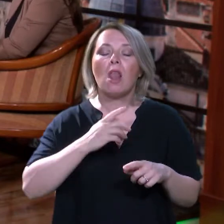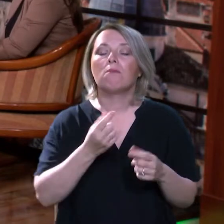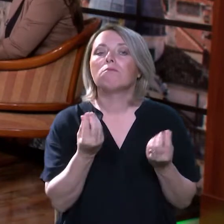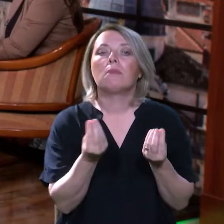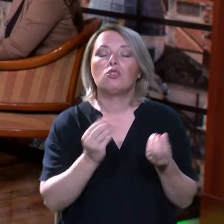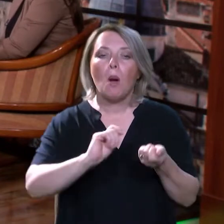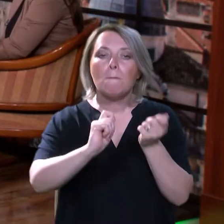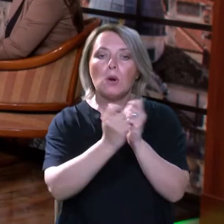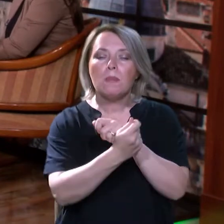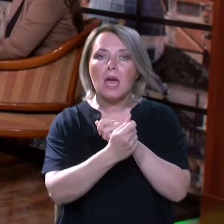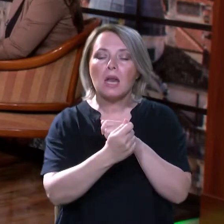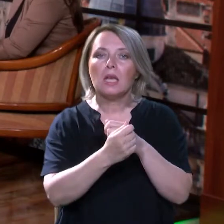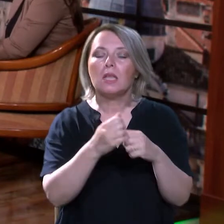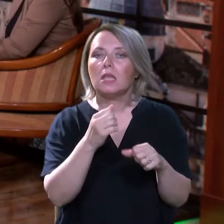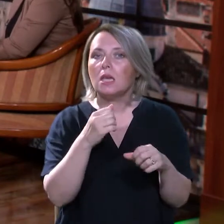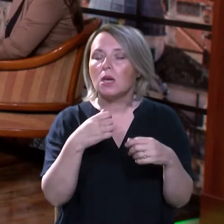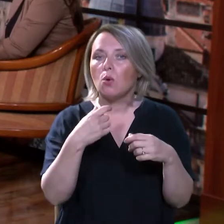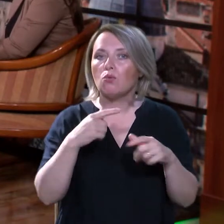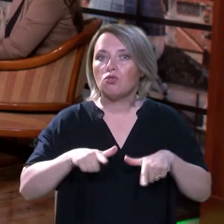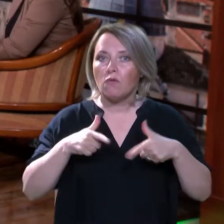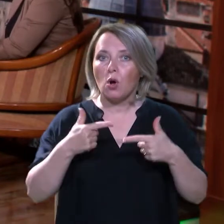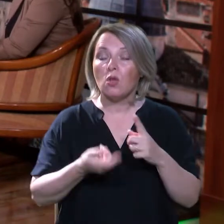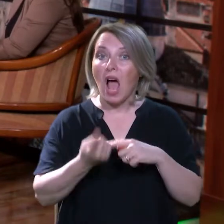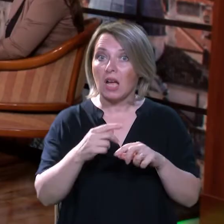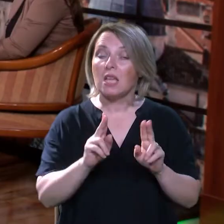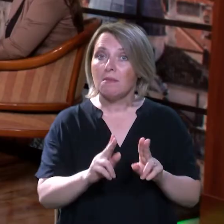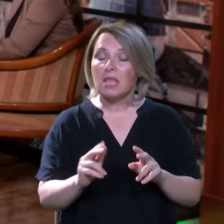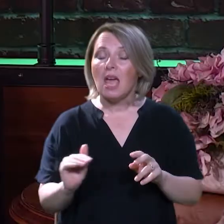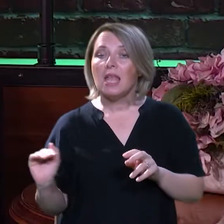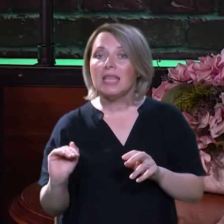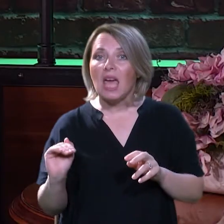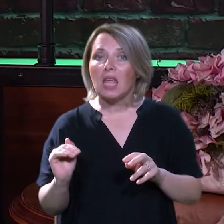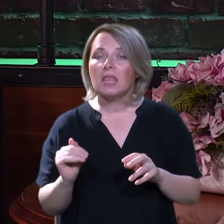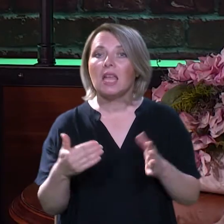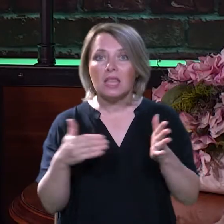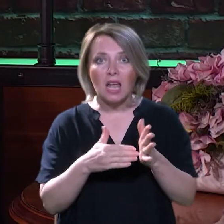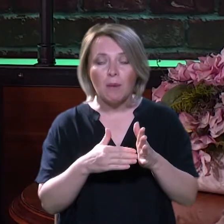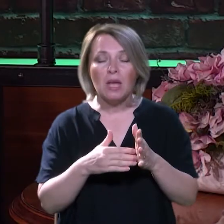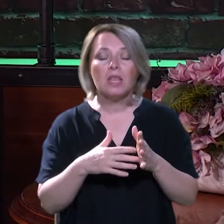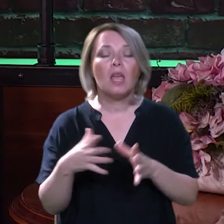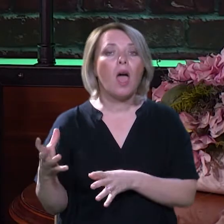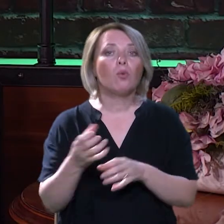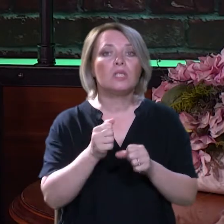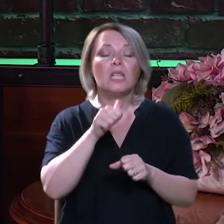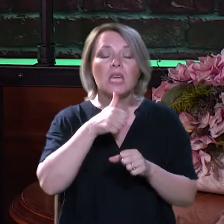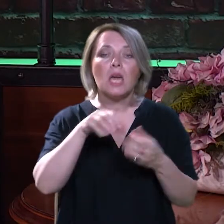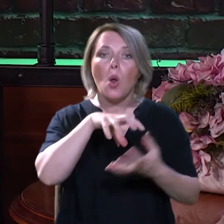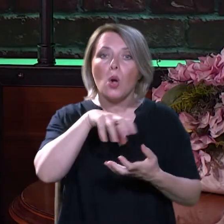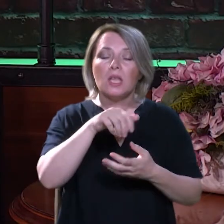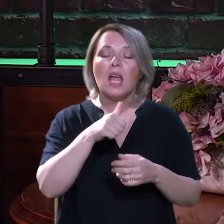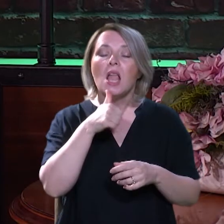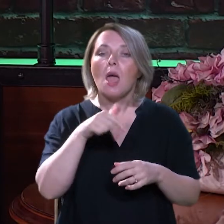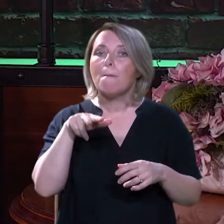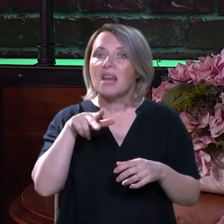želi, ne znam, pojačati svoje kapacitete ili nešto, a kad imate dijete, onda obično trebate uzeti u obzir i roditelje,